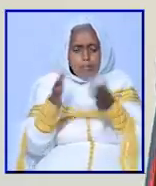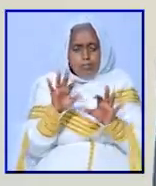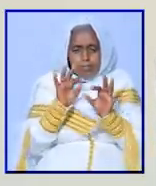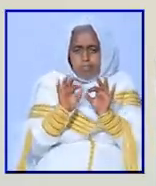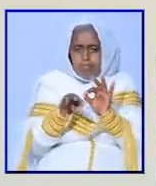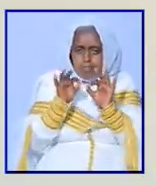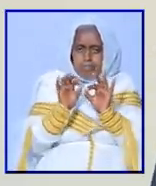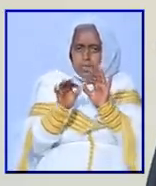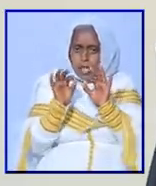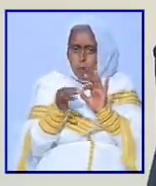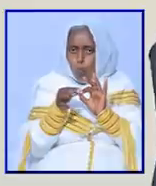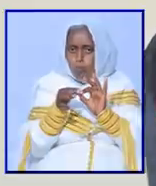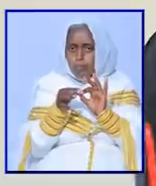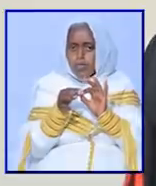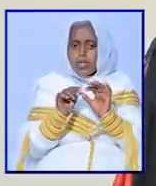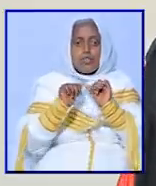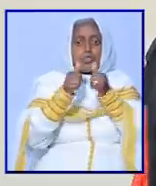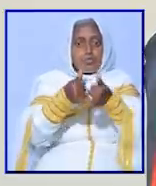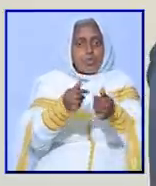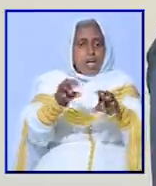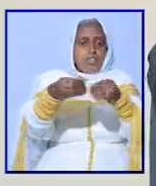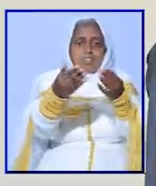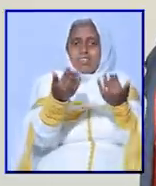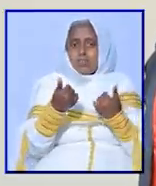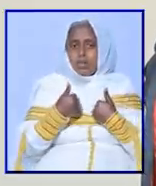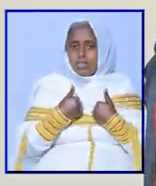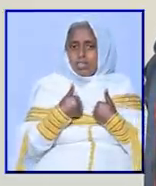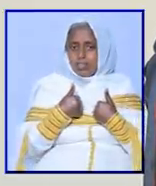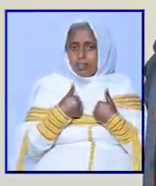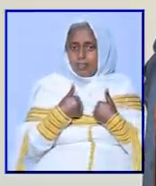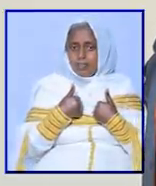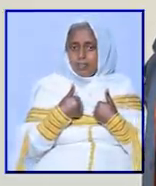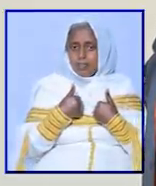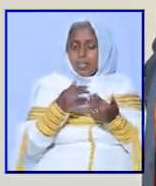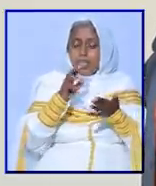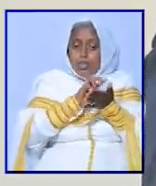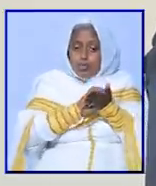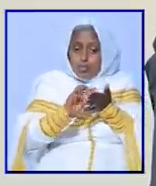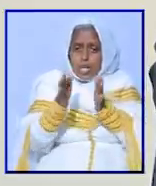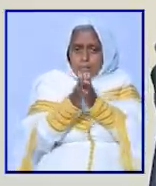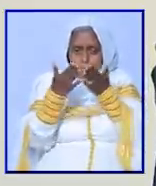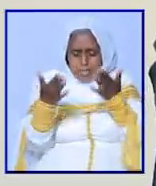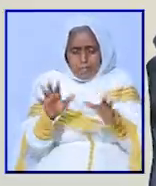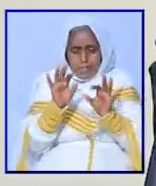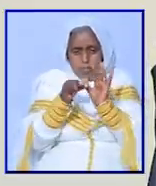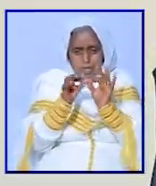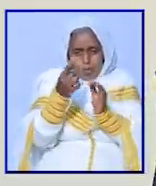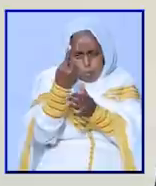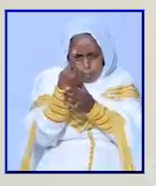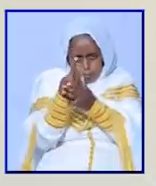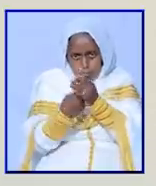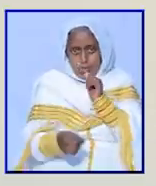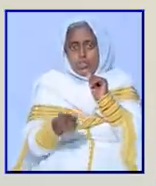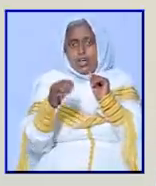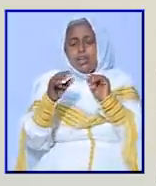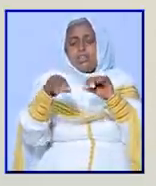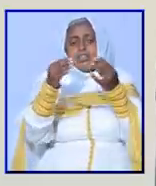ደግሞ የመተርጎም ስጦታ የተሰጠው አለ ቅዱሳት መጻሕፍትን የመተርጎም